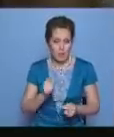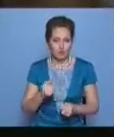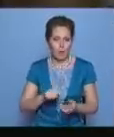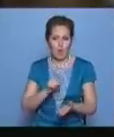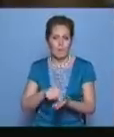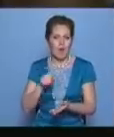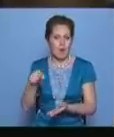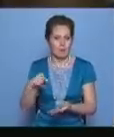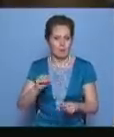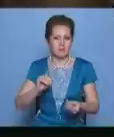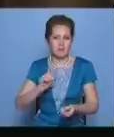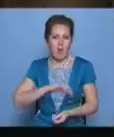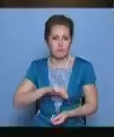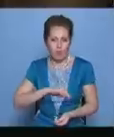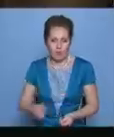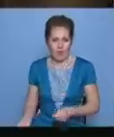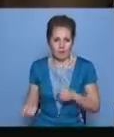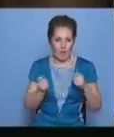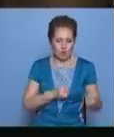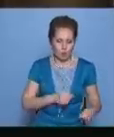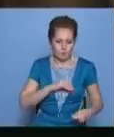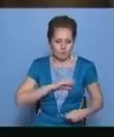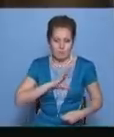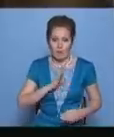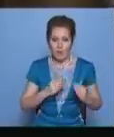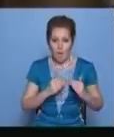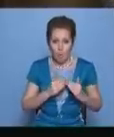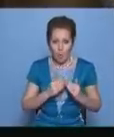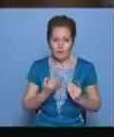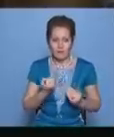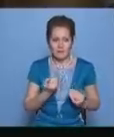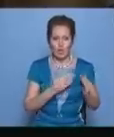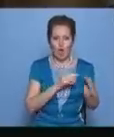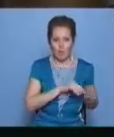работы несут домой. И из дома проблемы приносятся на работу.